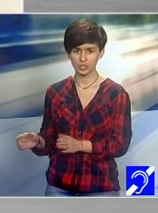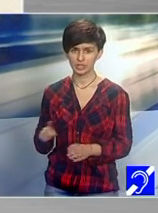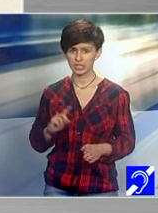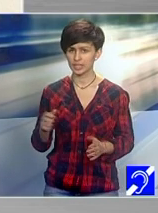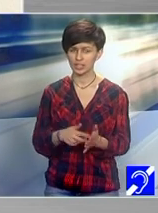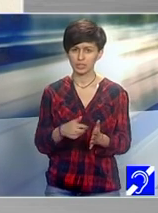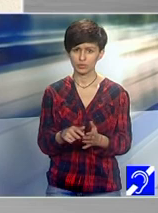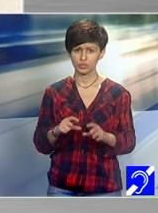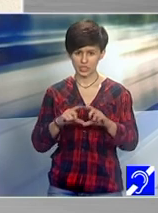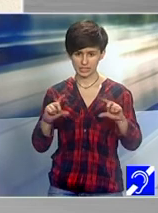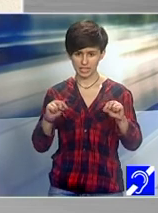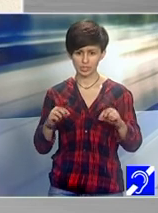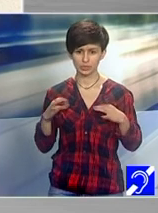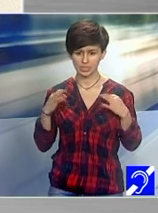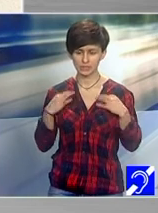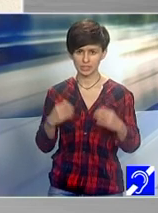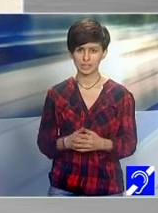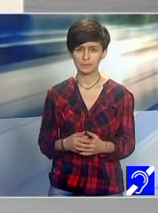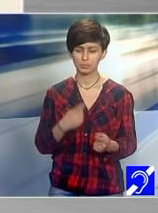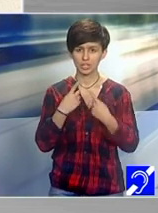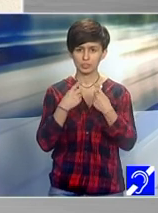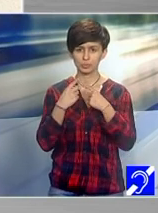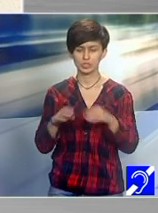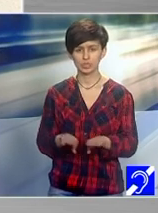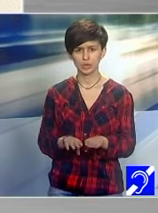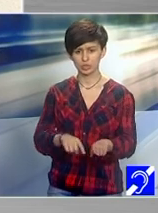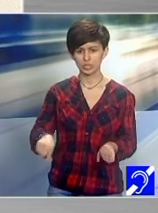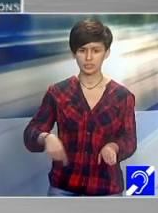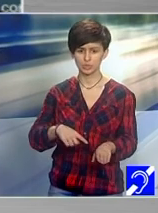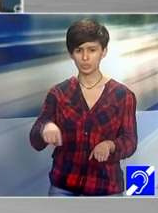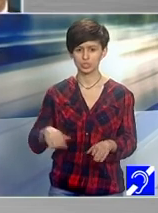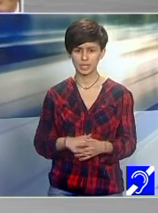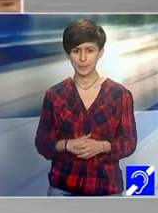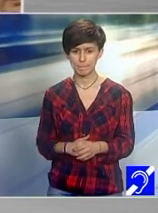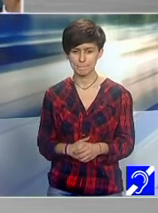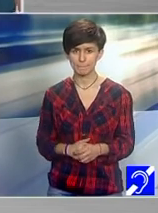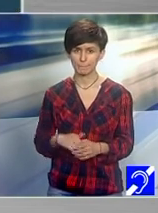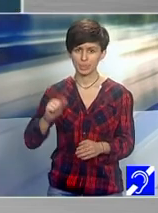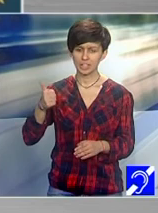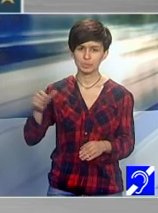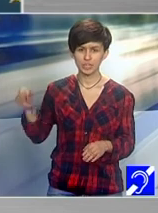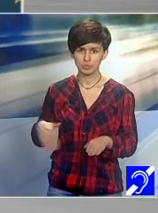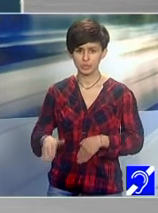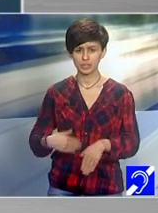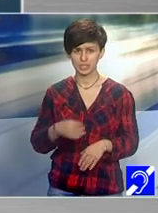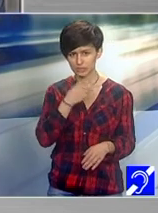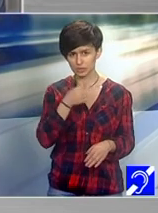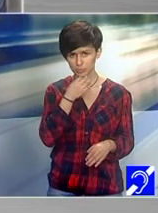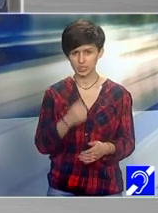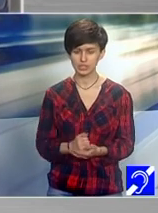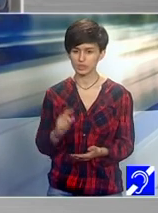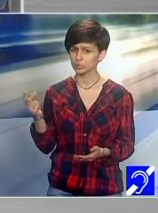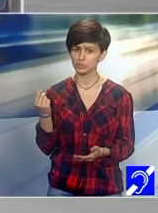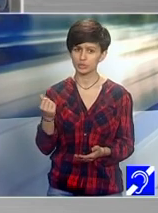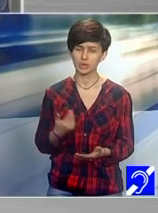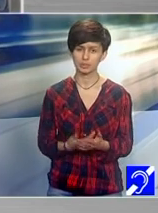în continuare cu colegii noștri, fiindcă de fapt sunt colegii noștri, suntem în aceeași bancă. Premierul Dacian Cioloș spune că deocamdată nu sunt